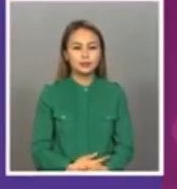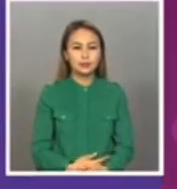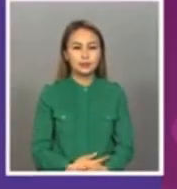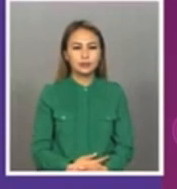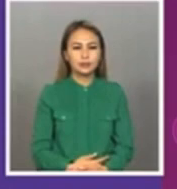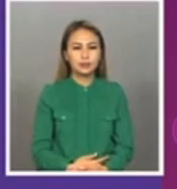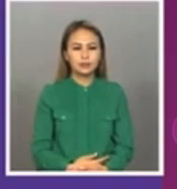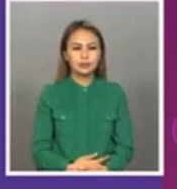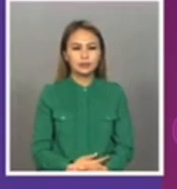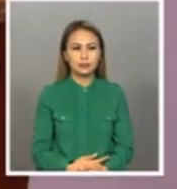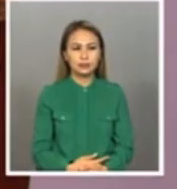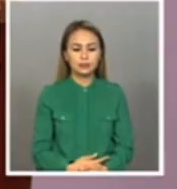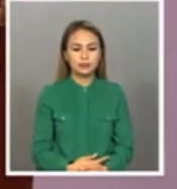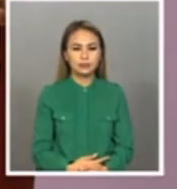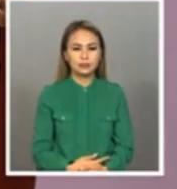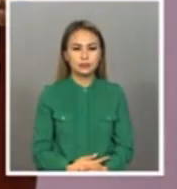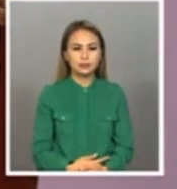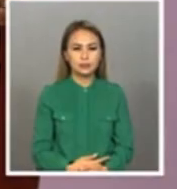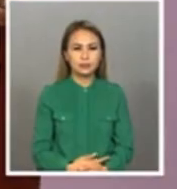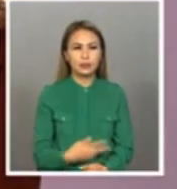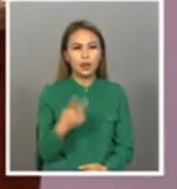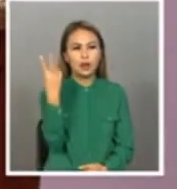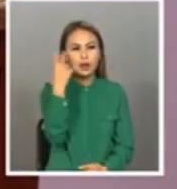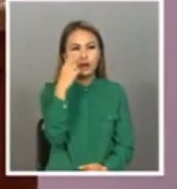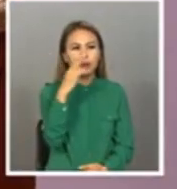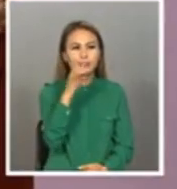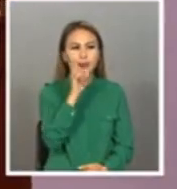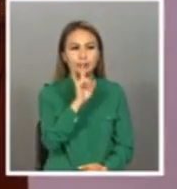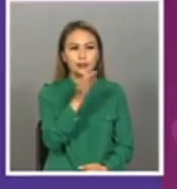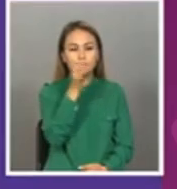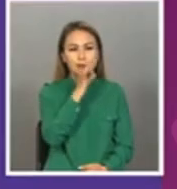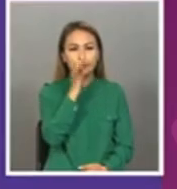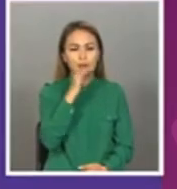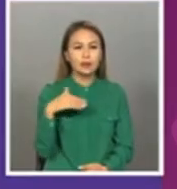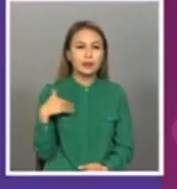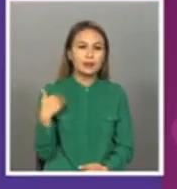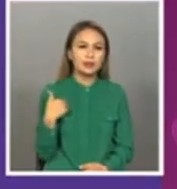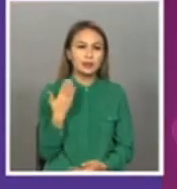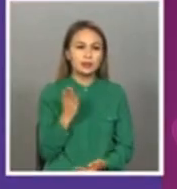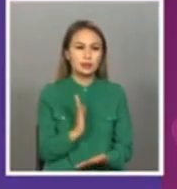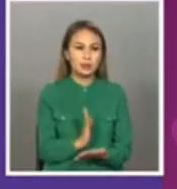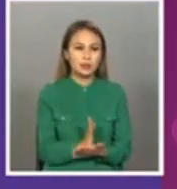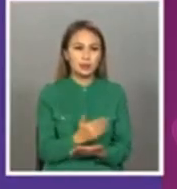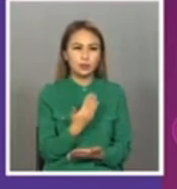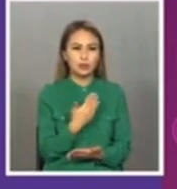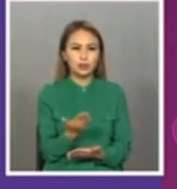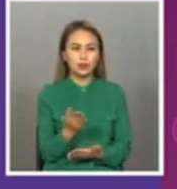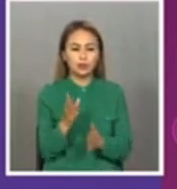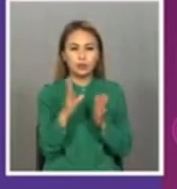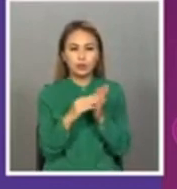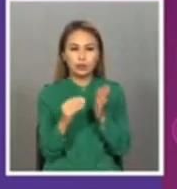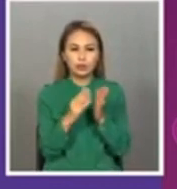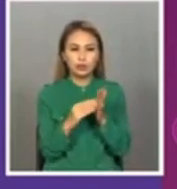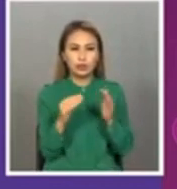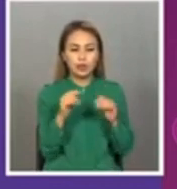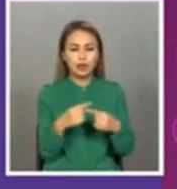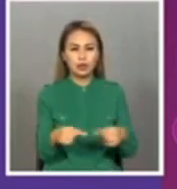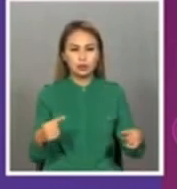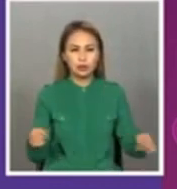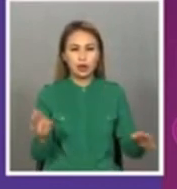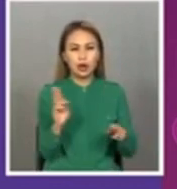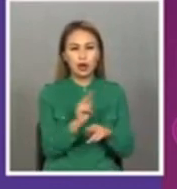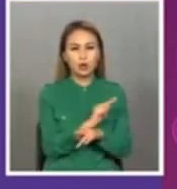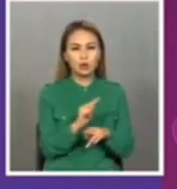толық оқиық. Қарағайдың дәрілік қасиеті бар. Оның бүршіктері әртүрлі ауруды